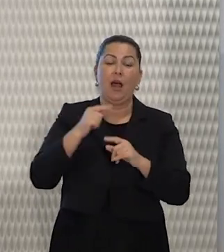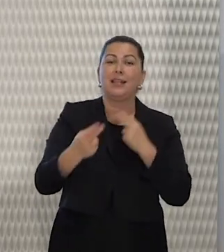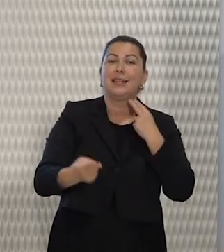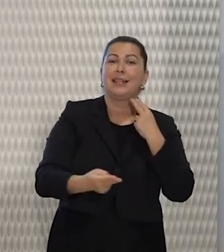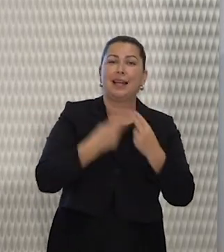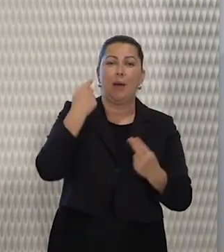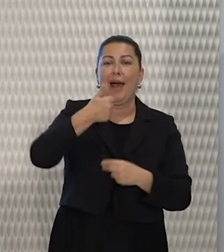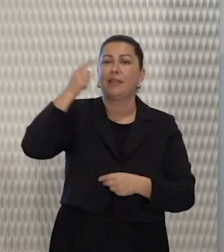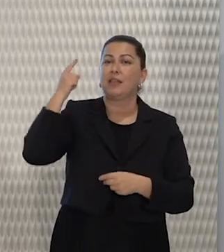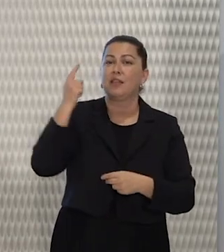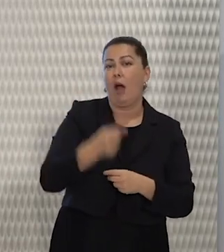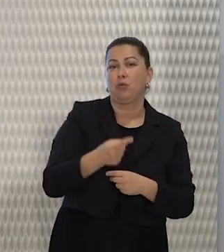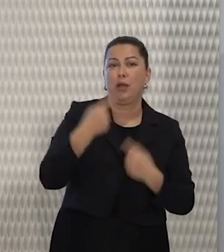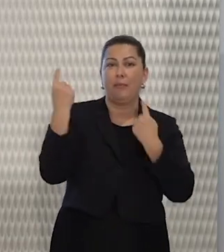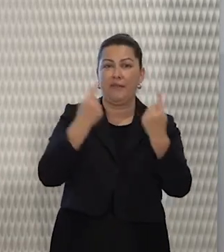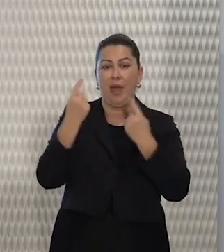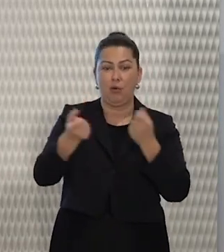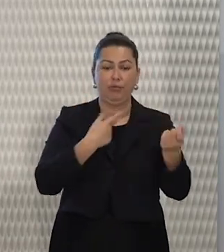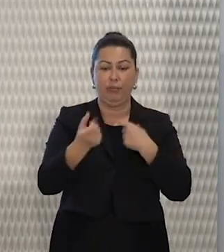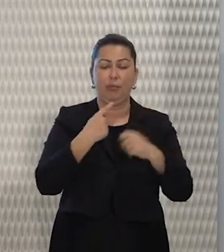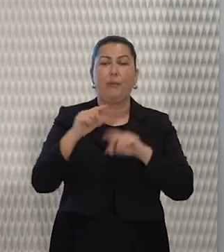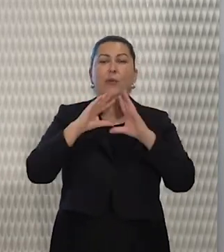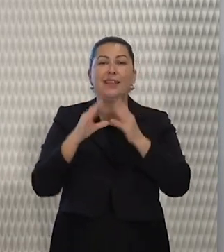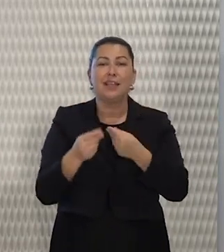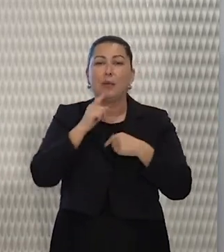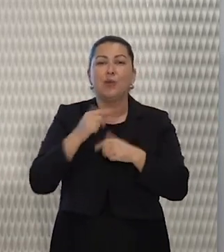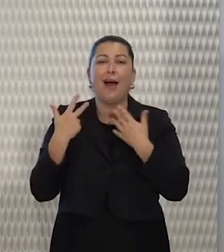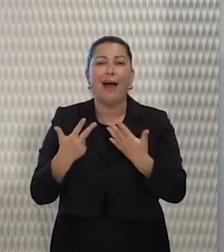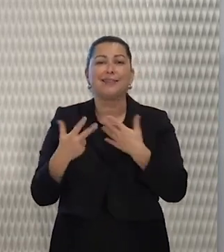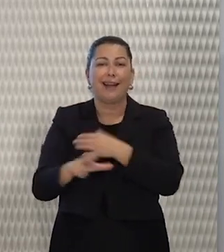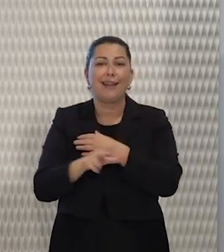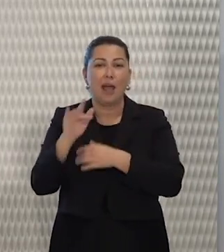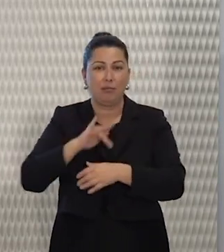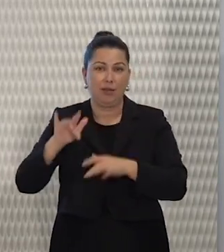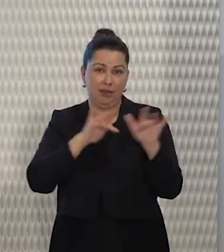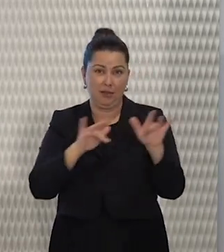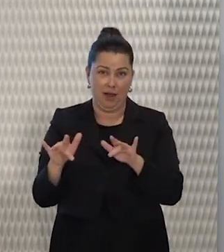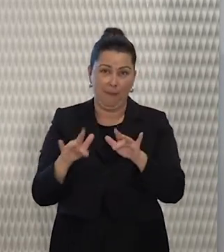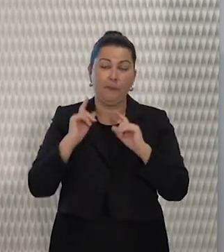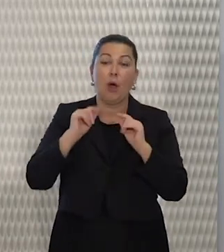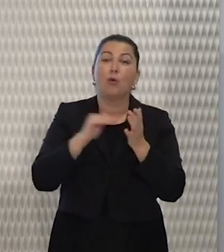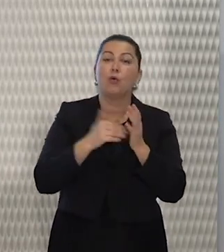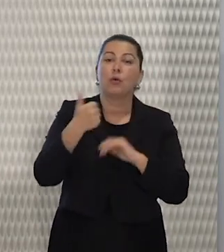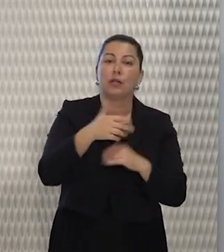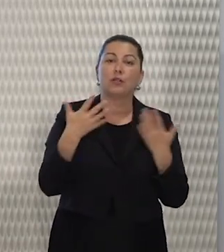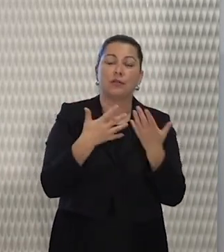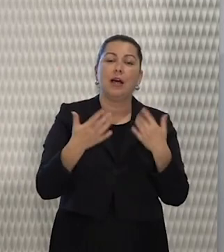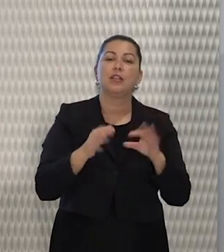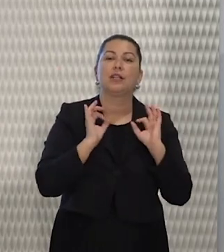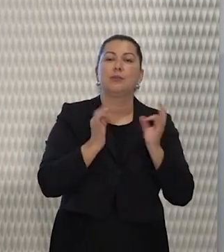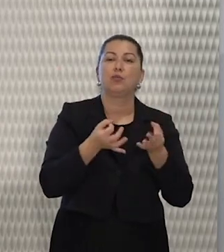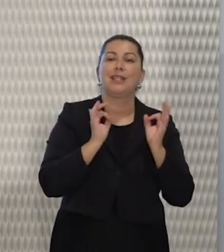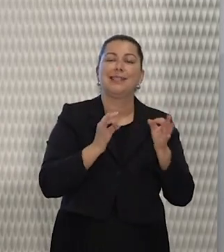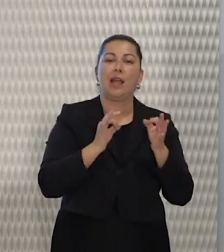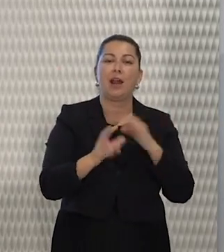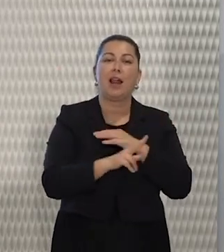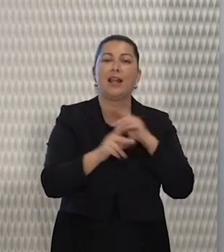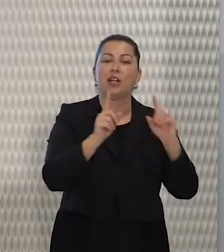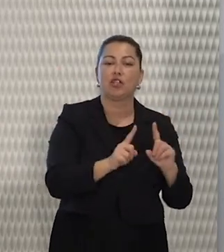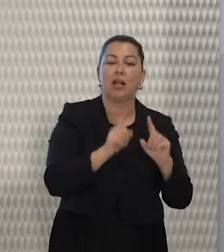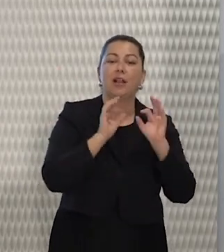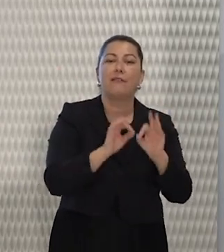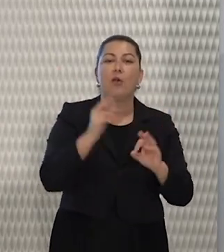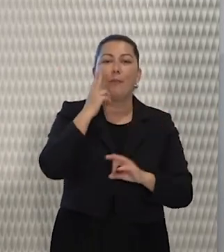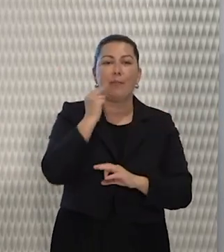Bewerbungen für 80 Lehrplätze. Und was wir auch haben, ist, wir haben spezielle Lehrstellen ausgeschrieben für Menschen